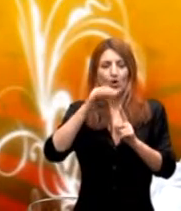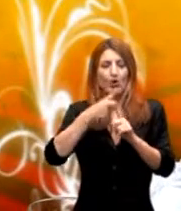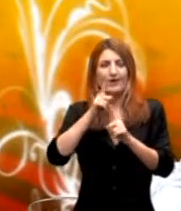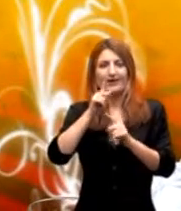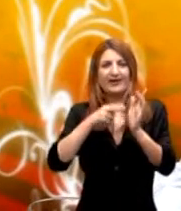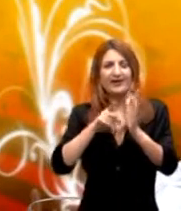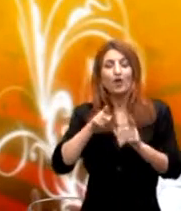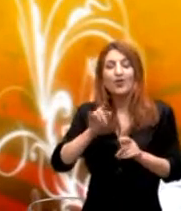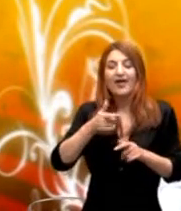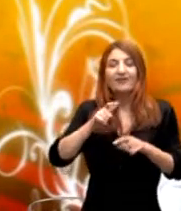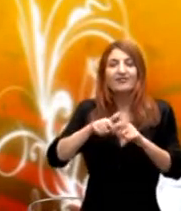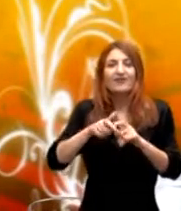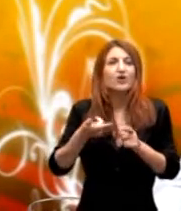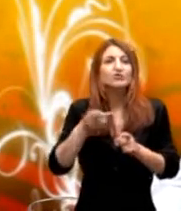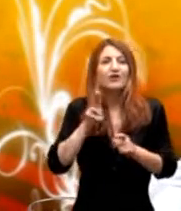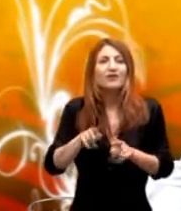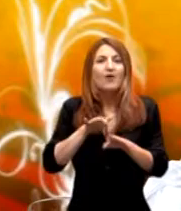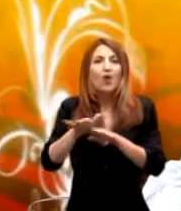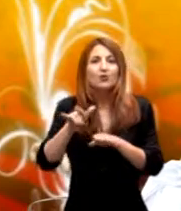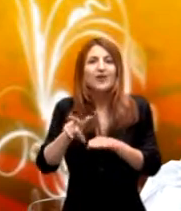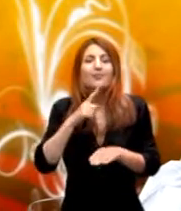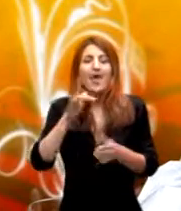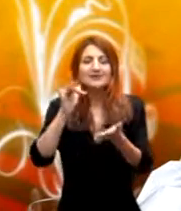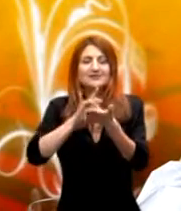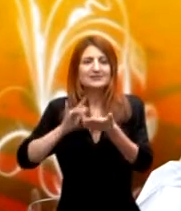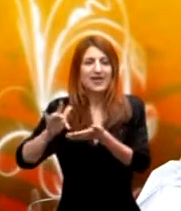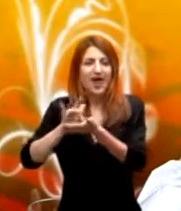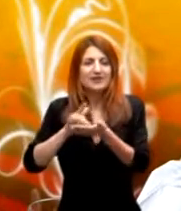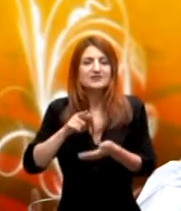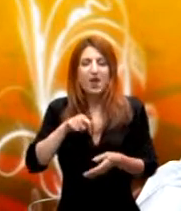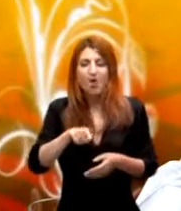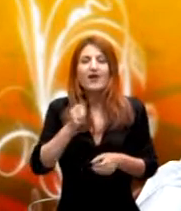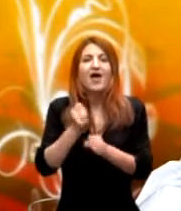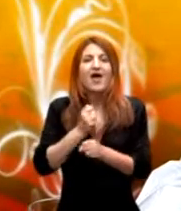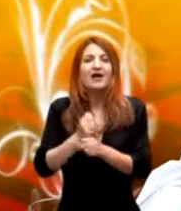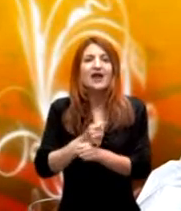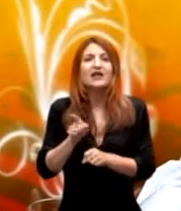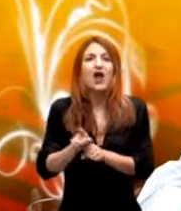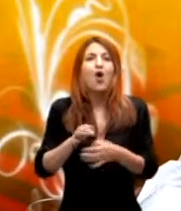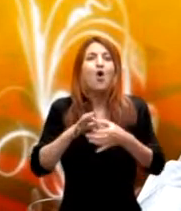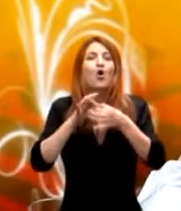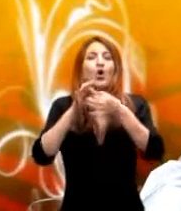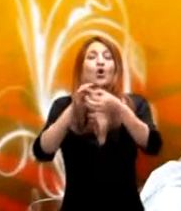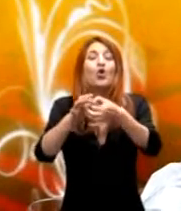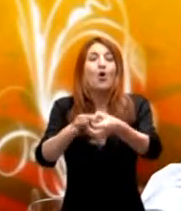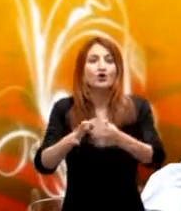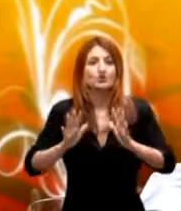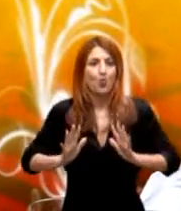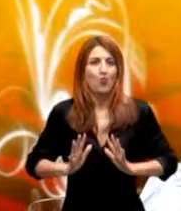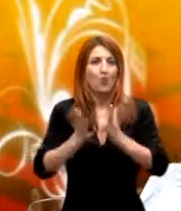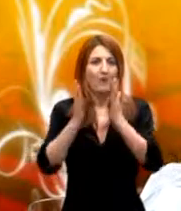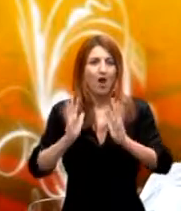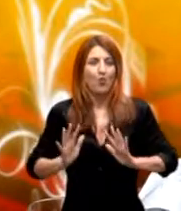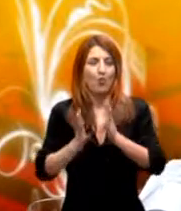To su znači tvari koje imaju djelovanje na stanice u smislu da rade kroničnu upalu, pa se